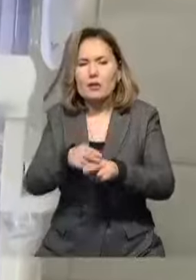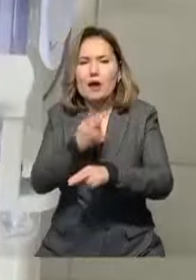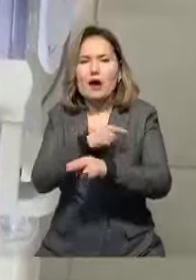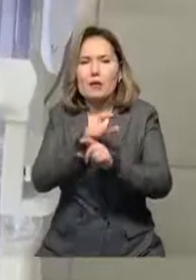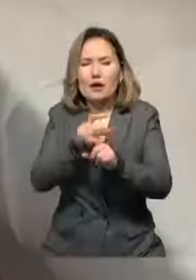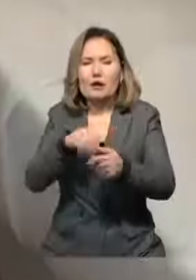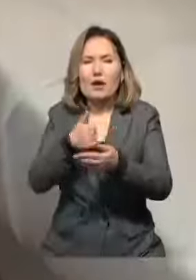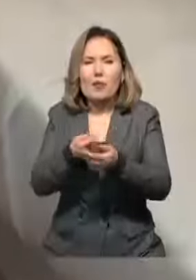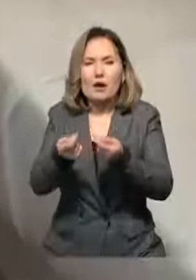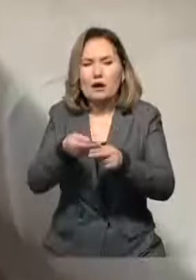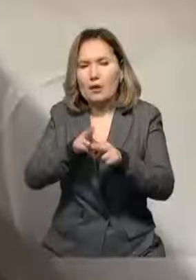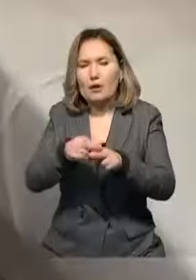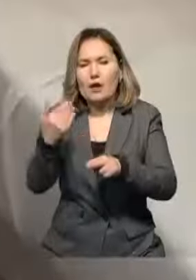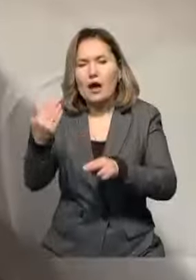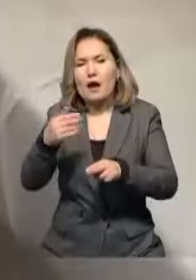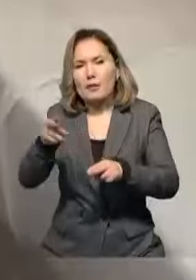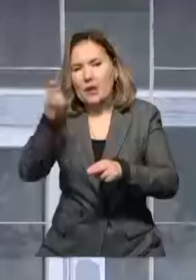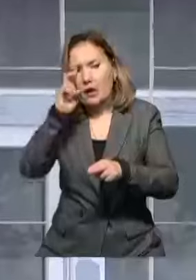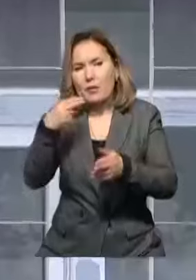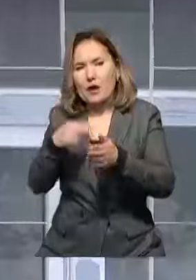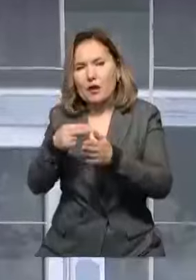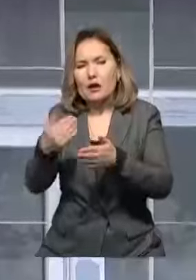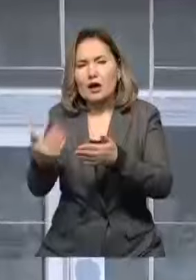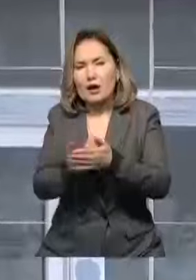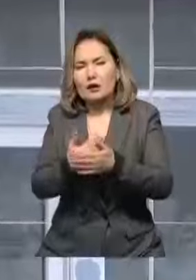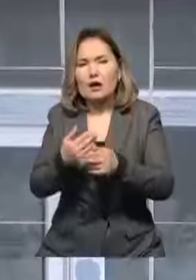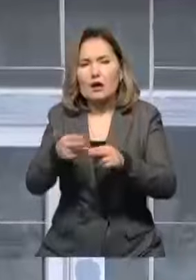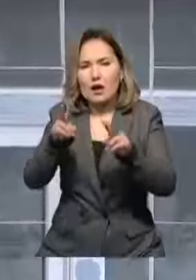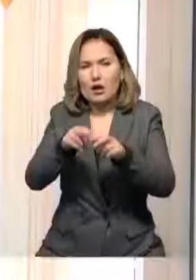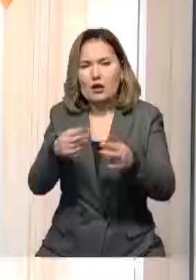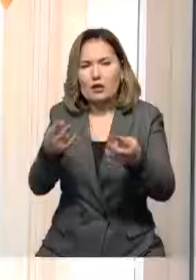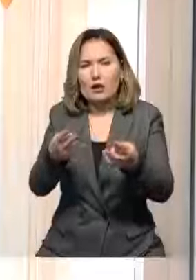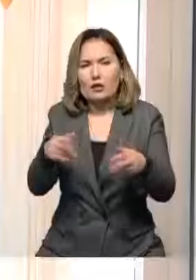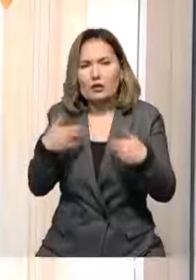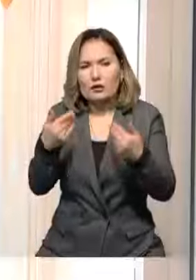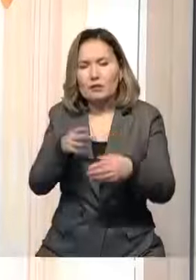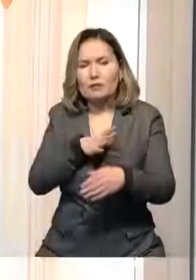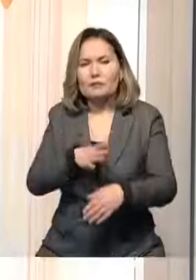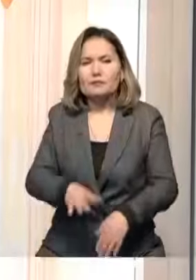Медициналық мекеме басшылығына мемлекеттік сатып алу көлемін қайта қарау ұсынылды.